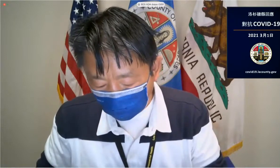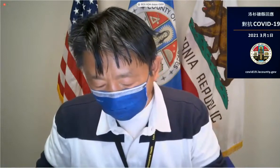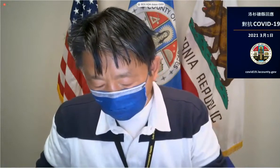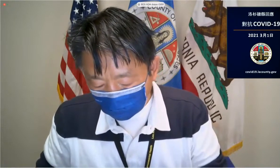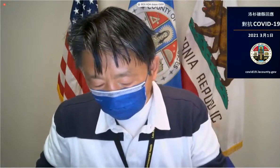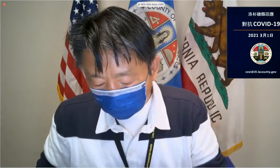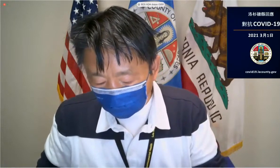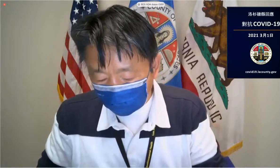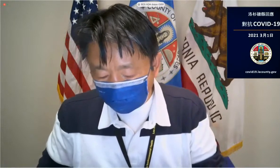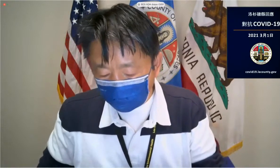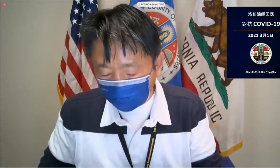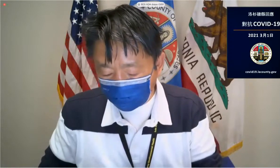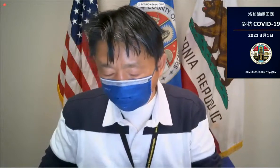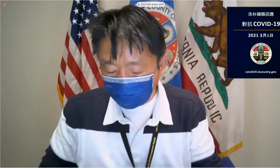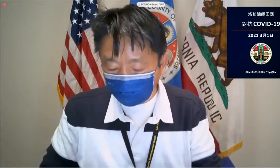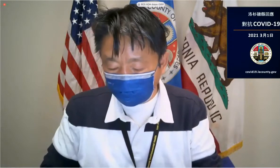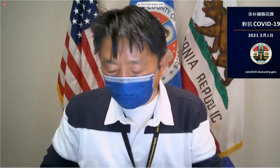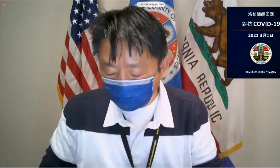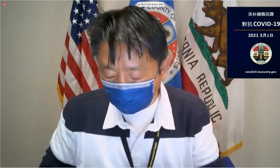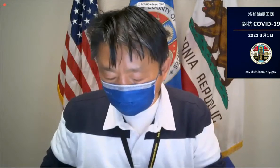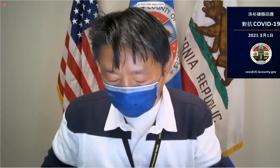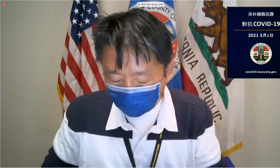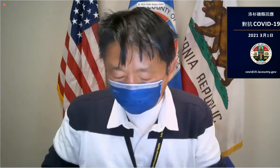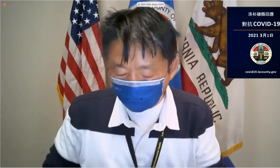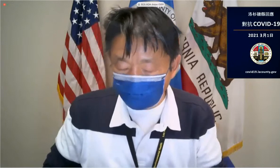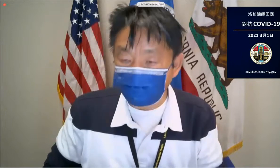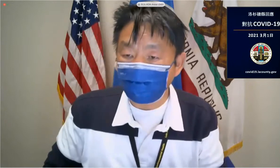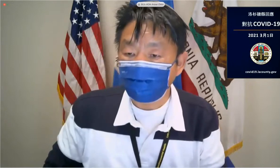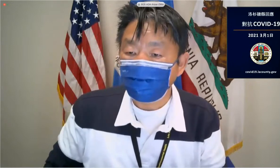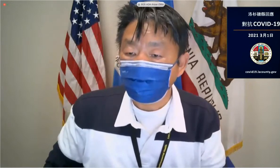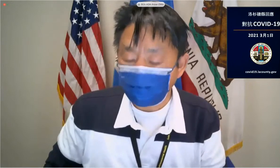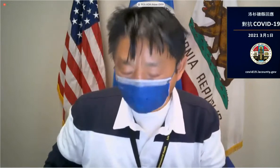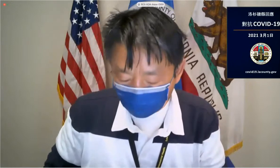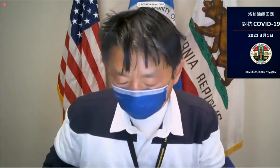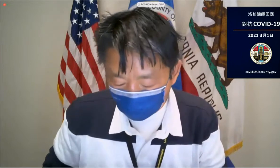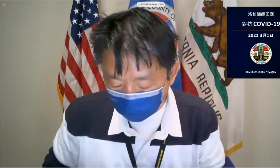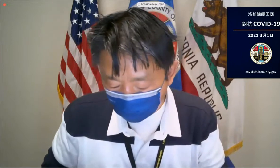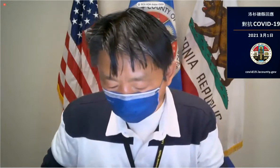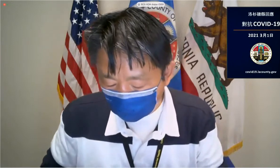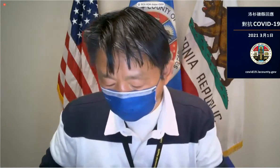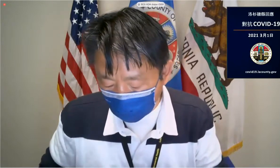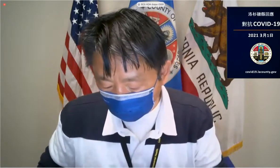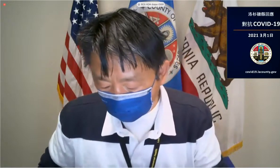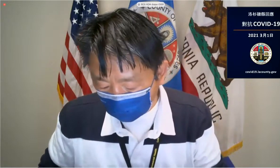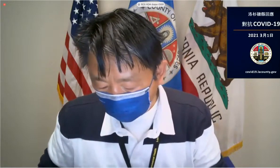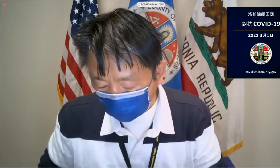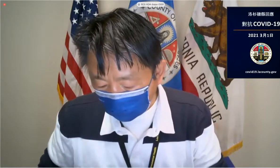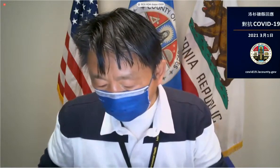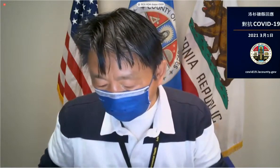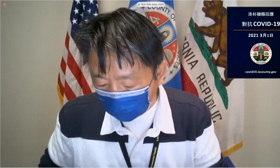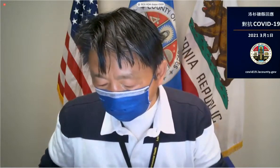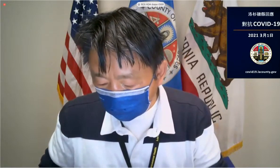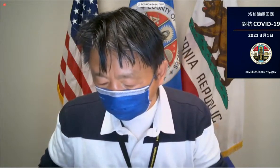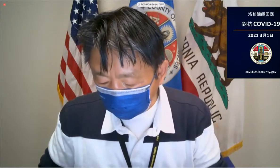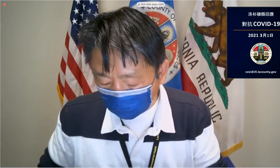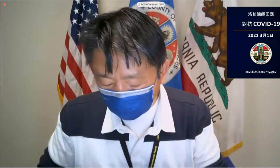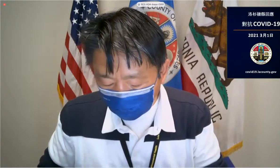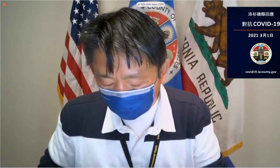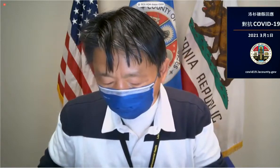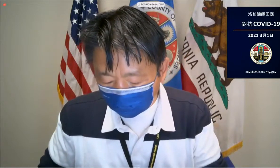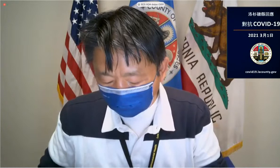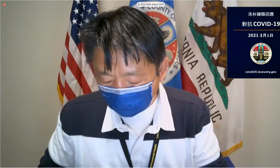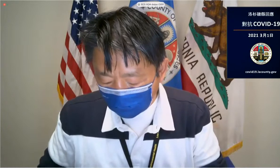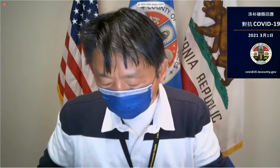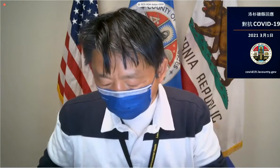人。公立学校可能会利用他们自己的学区选取接种场地，另外也可以和当地